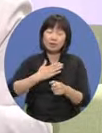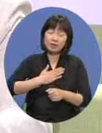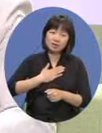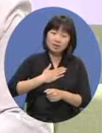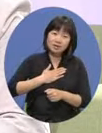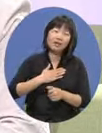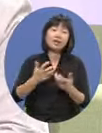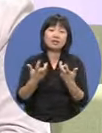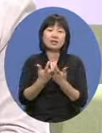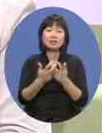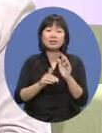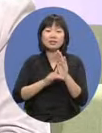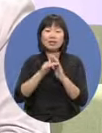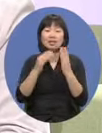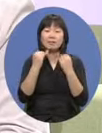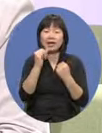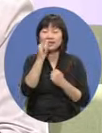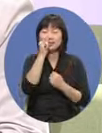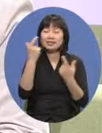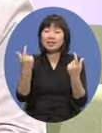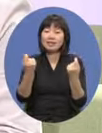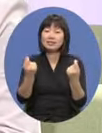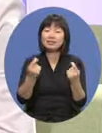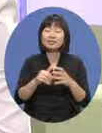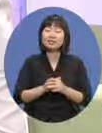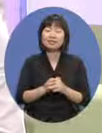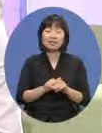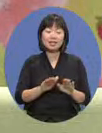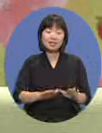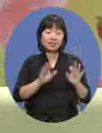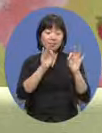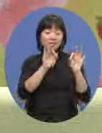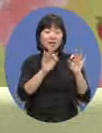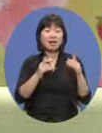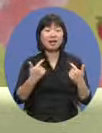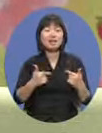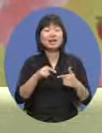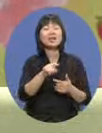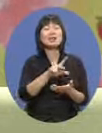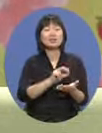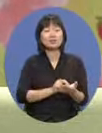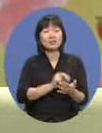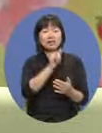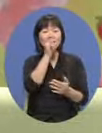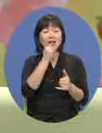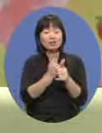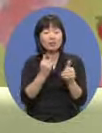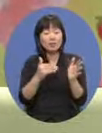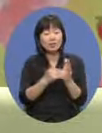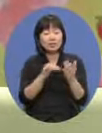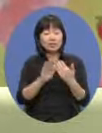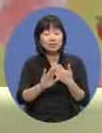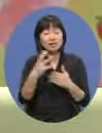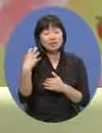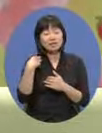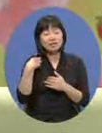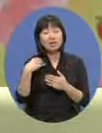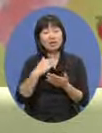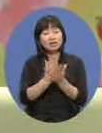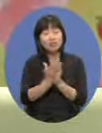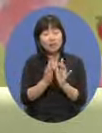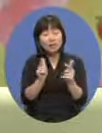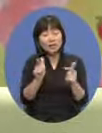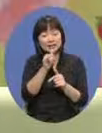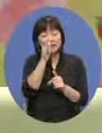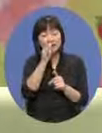사실은 그득하게 많이 있는 거죠. 그러니까. 네. 그러니까. 근데 이렇게 보면 항상 이게 문제인 것 같아요. 결혼을 하면 역할이 여러 가지가